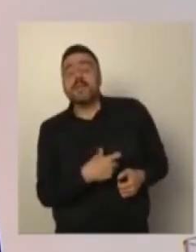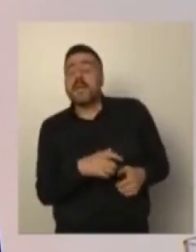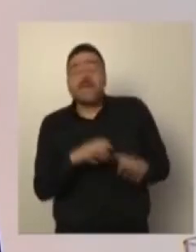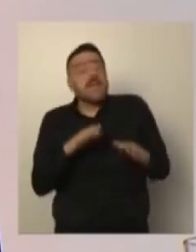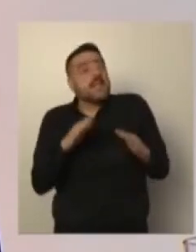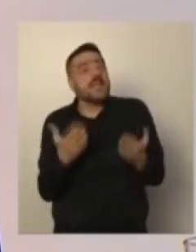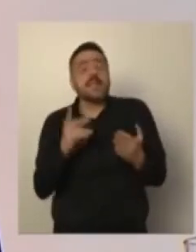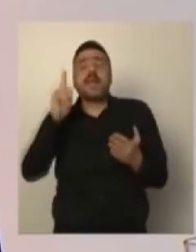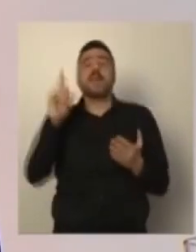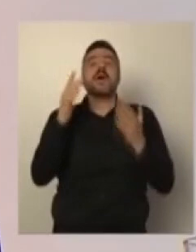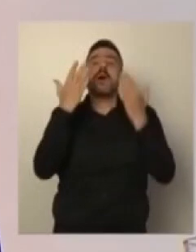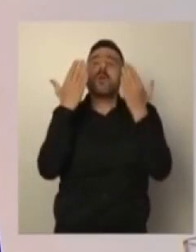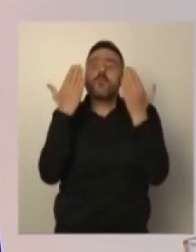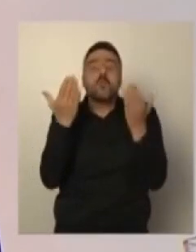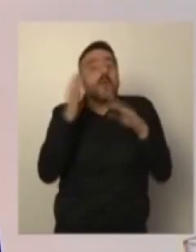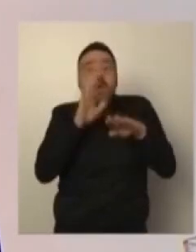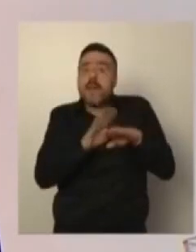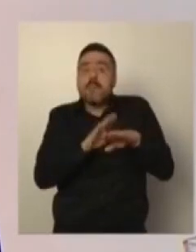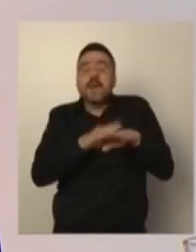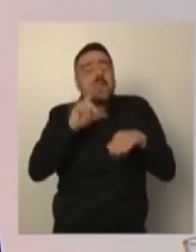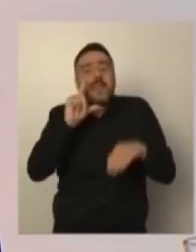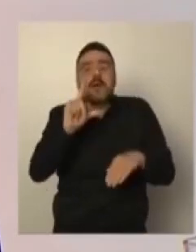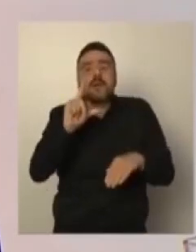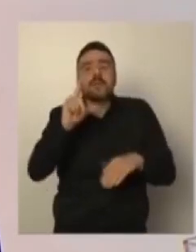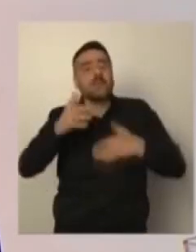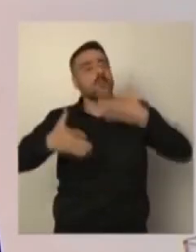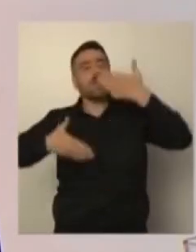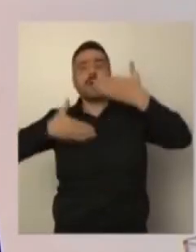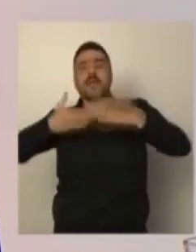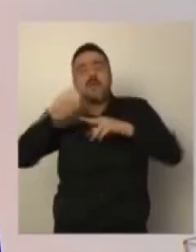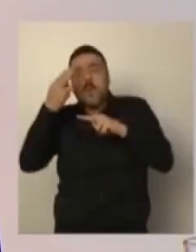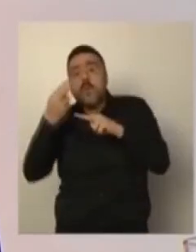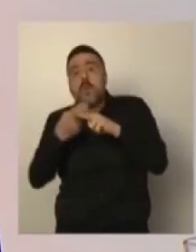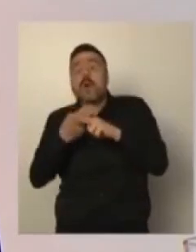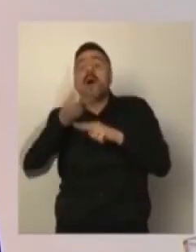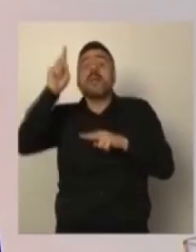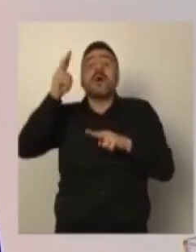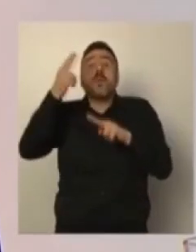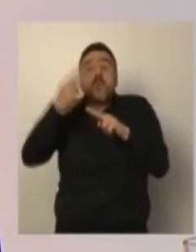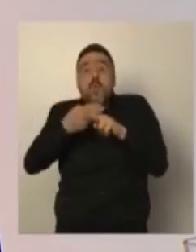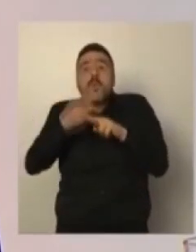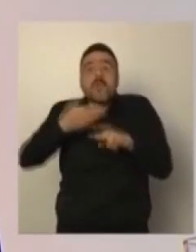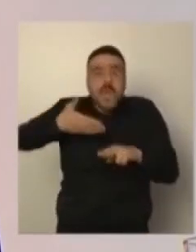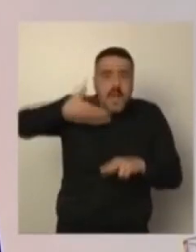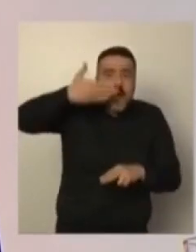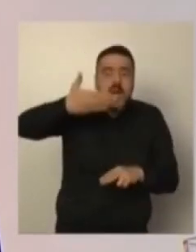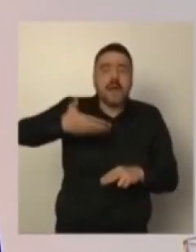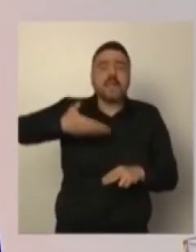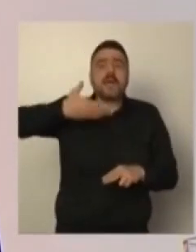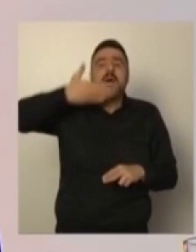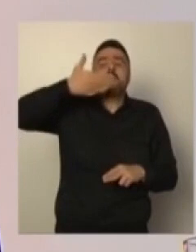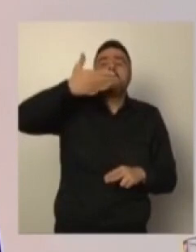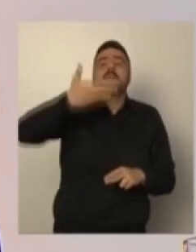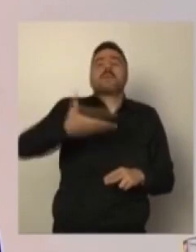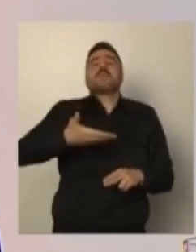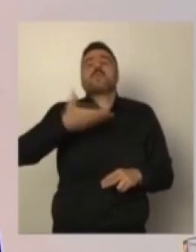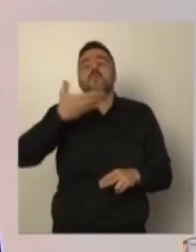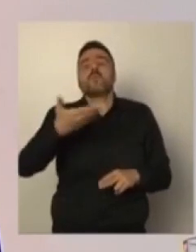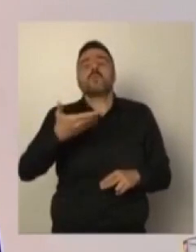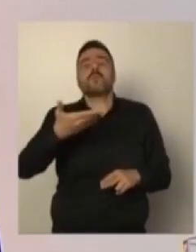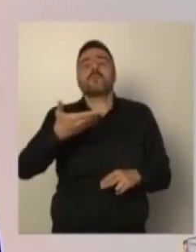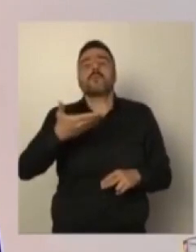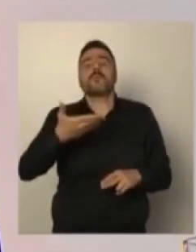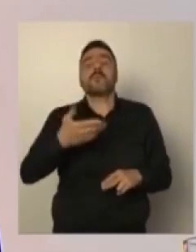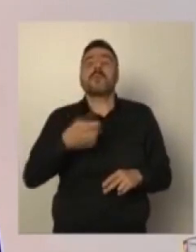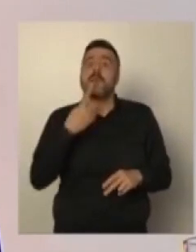dua etmesi gerektiği noktasında örnekler veriyor Rabbimiz. Örnek gösteriyor bize. Diyoruz